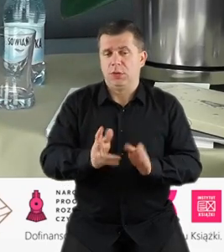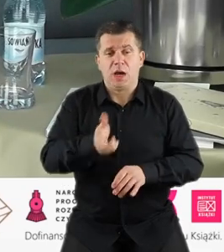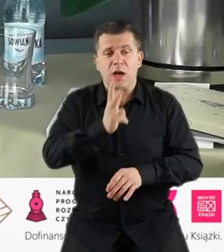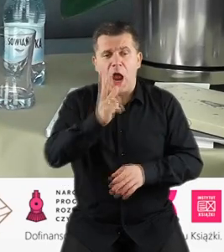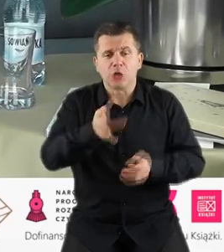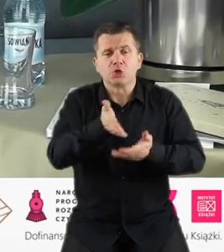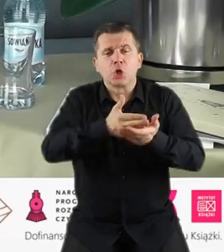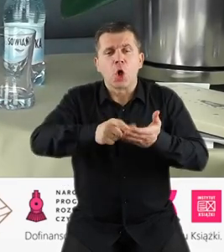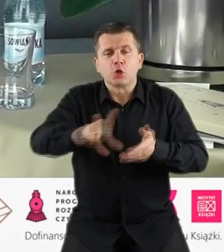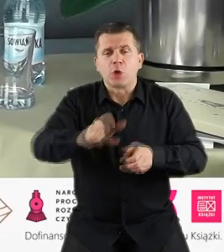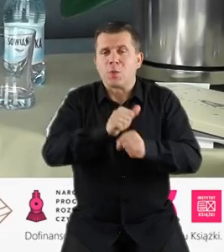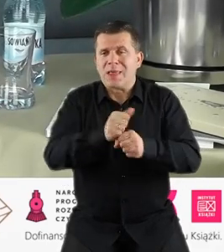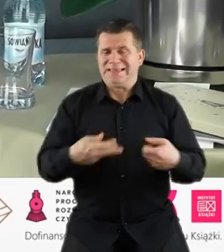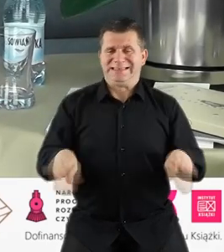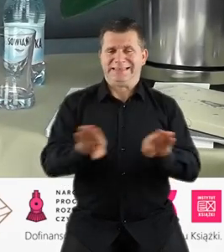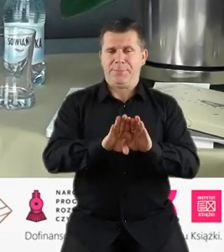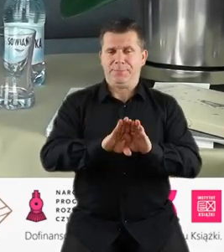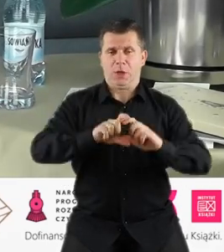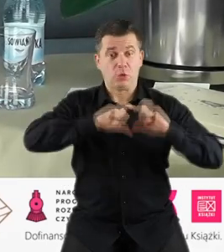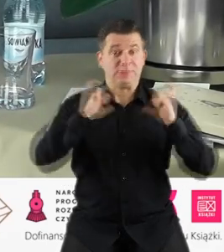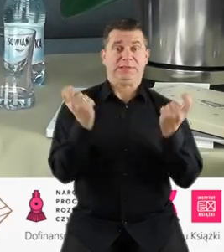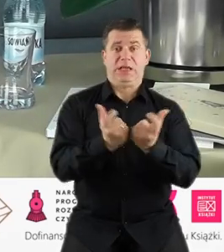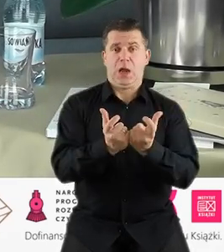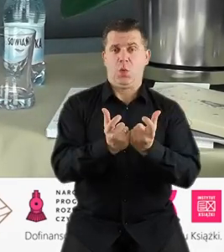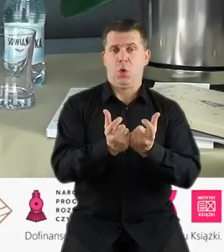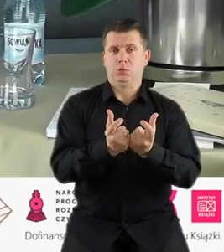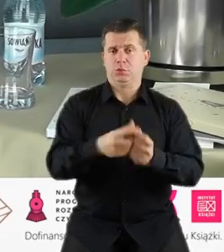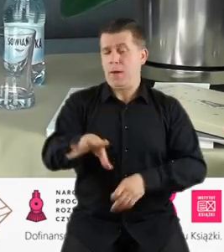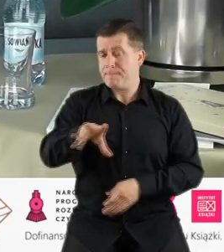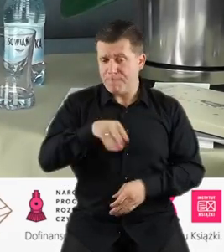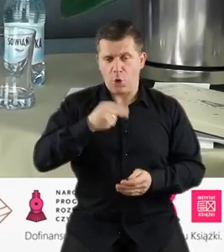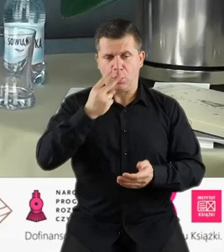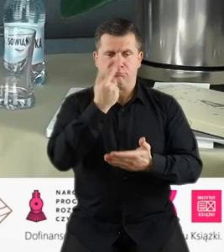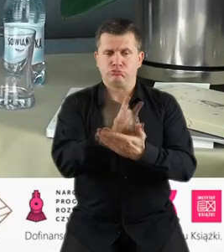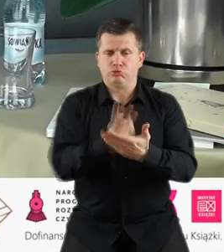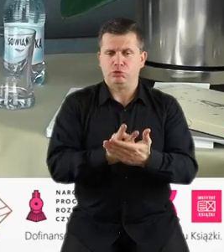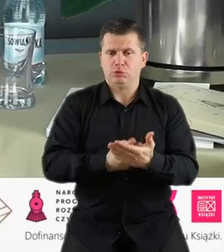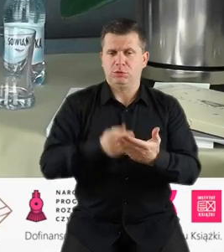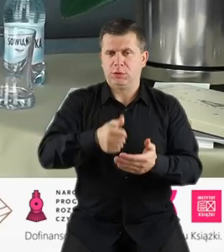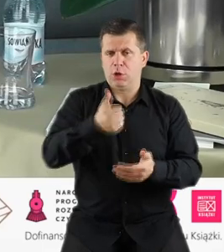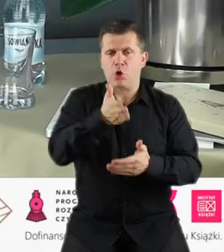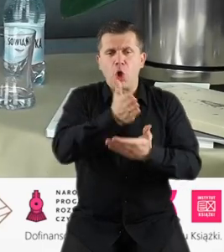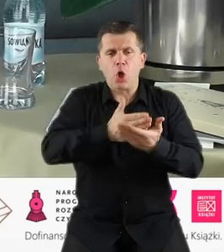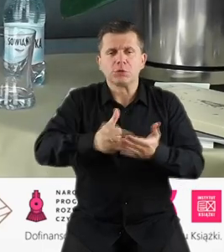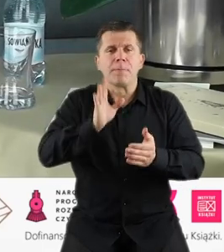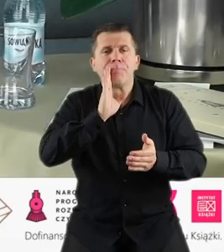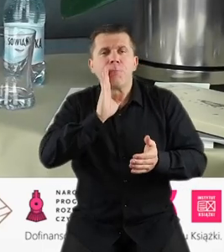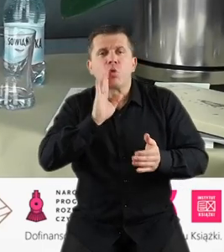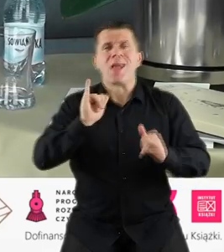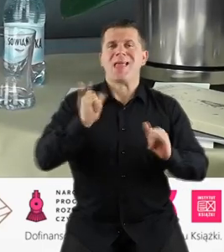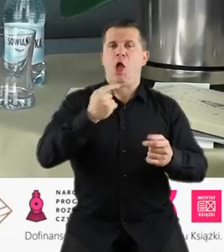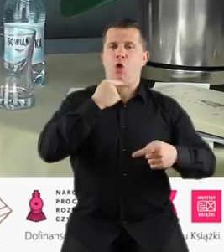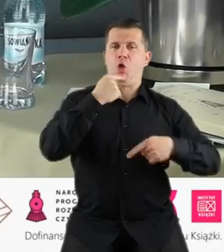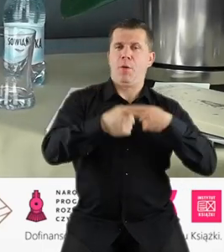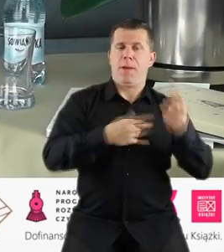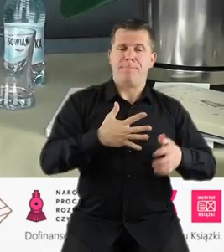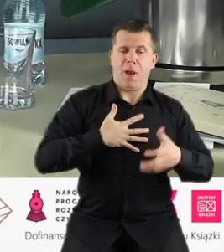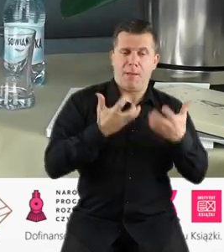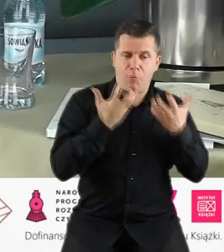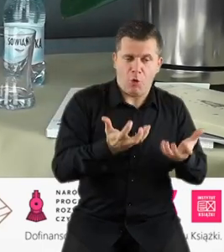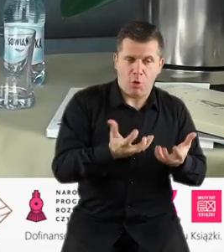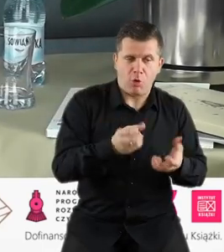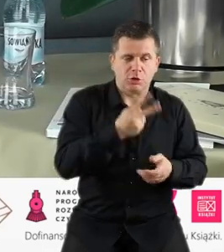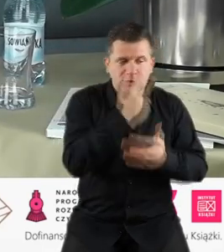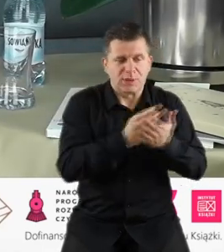Każdy rozdział jest zamkniętą całością. Nie? I możemy przeczytać ten rozdział jak opowiadanie. Mam ochotę,